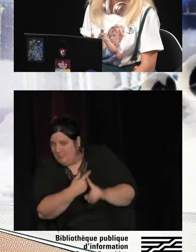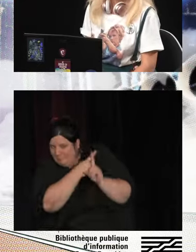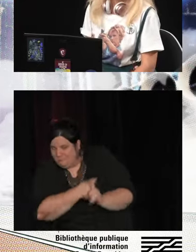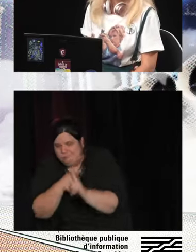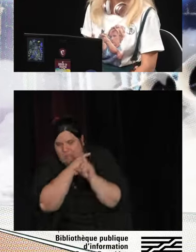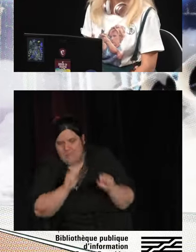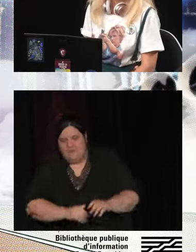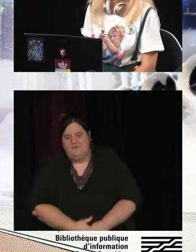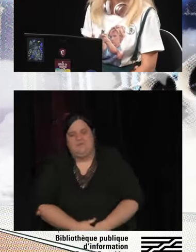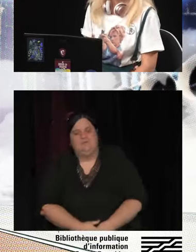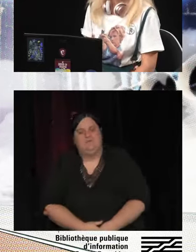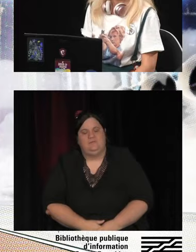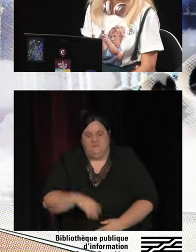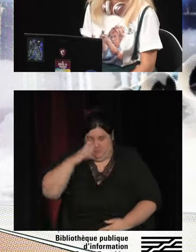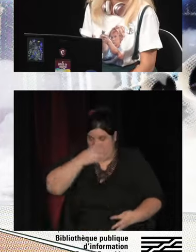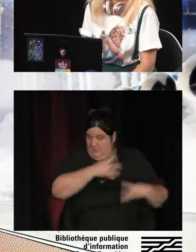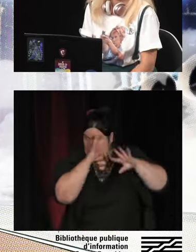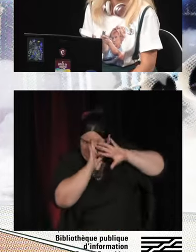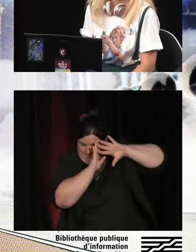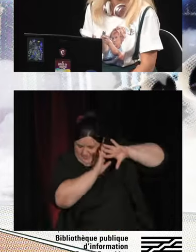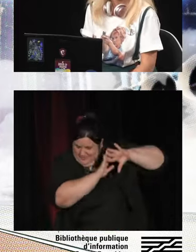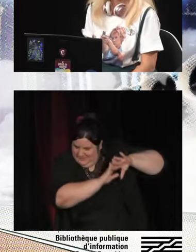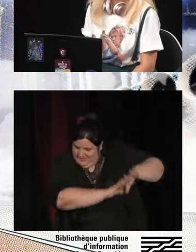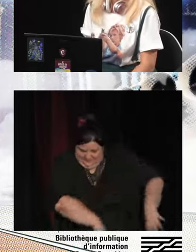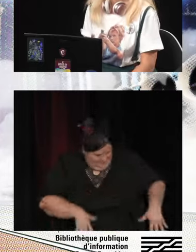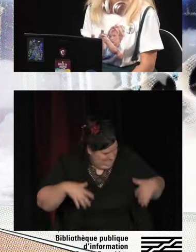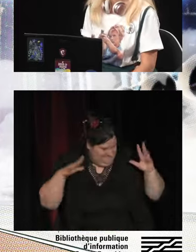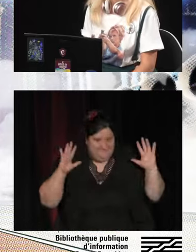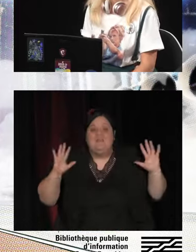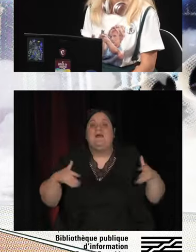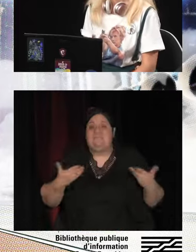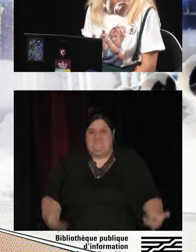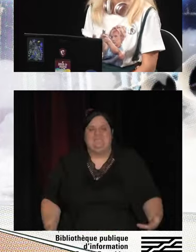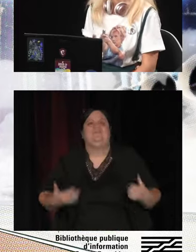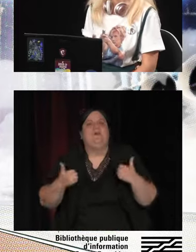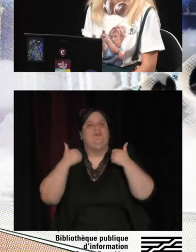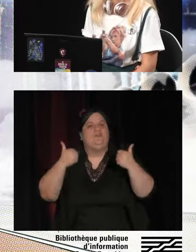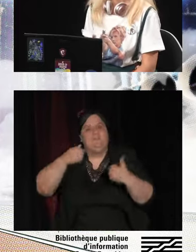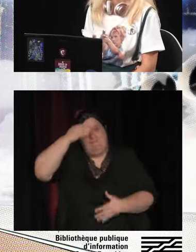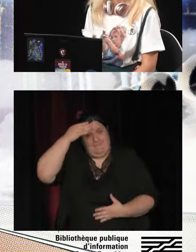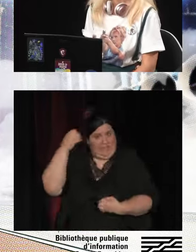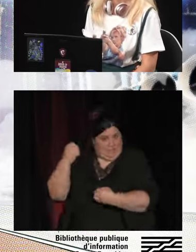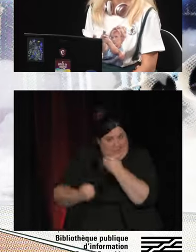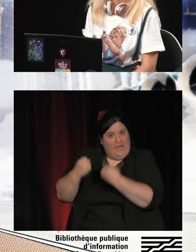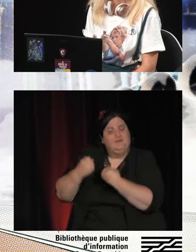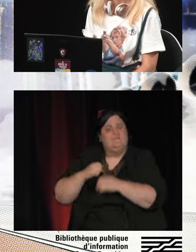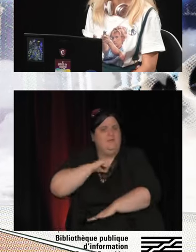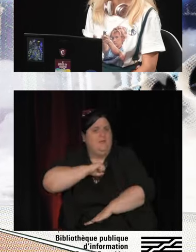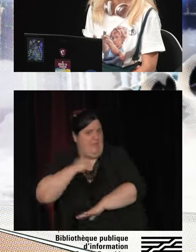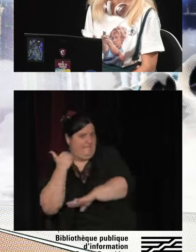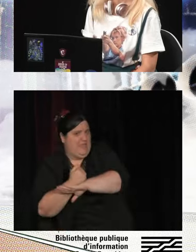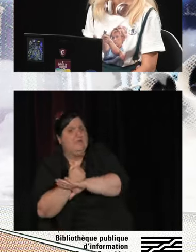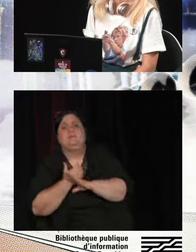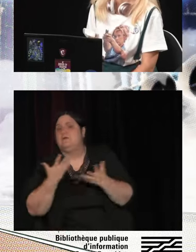Je disais quoi déjà? Faut pas citer la conversation, hein, parce que sinon, on va s'en sortir. Donc, Super Mario Kart, là, on fait un speedrun en Grand